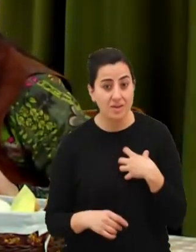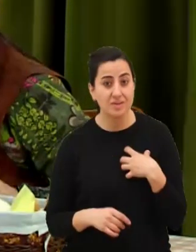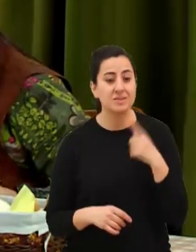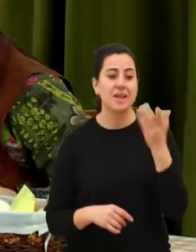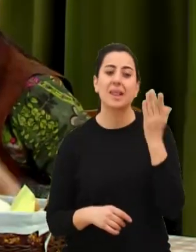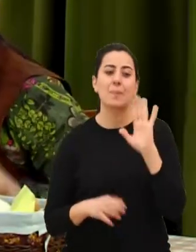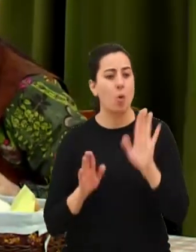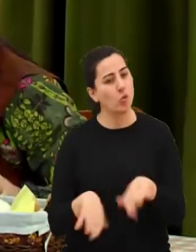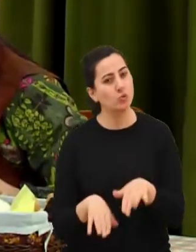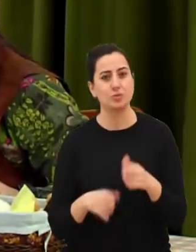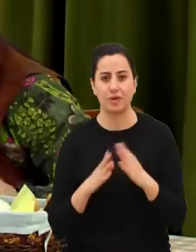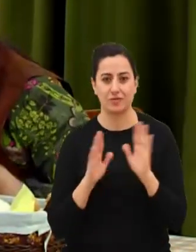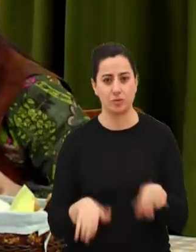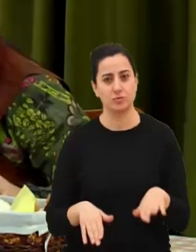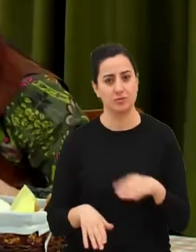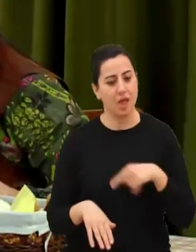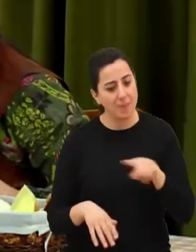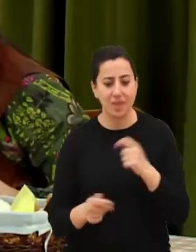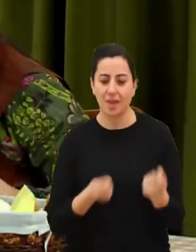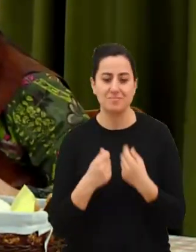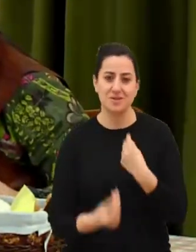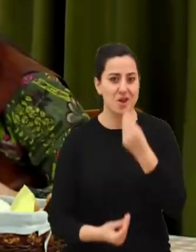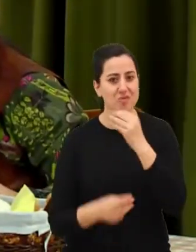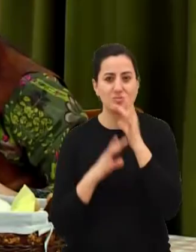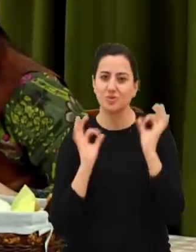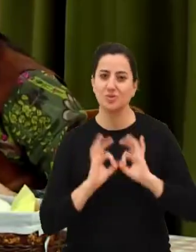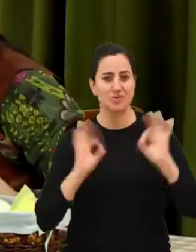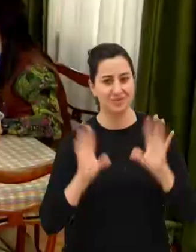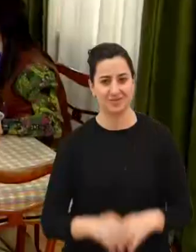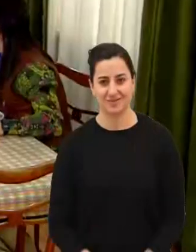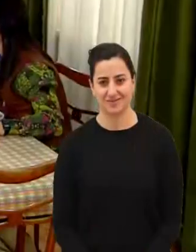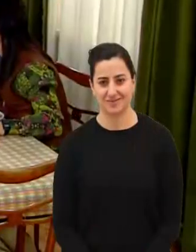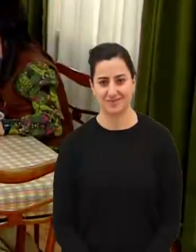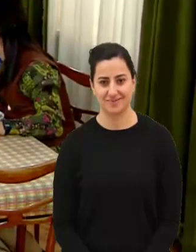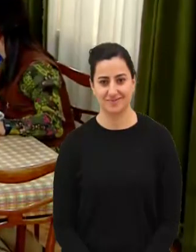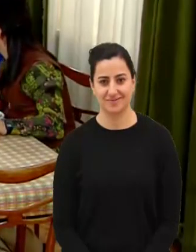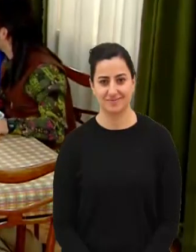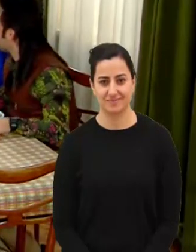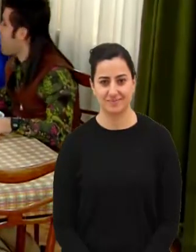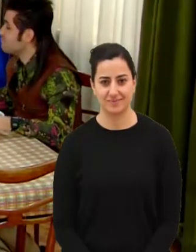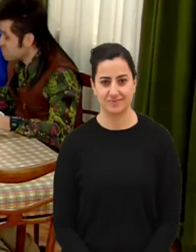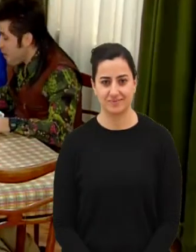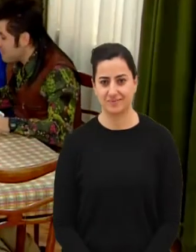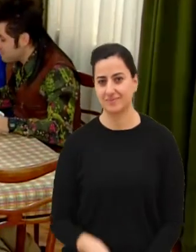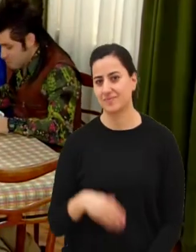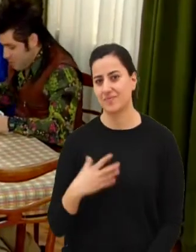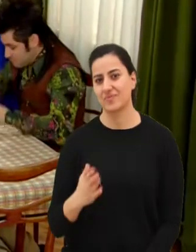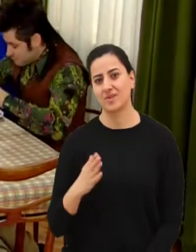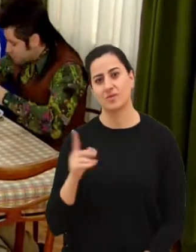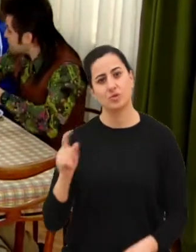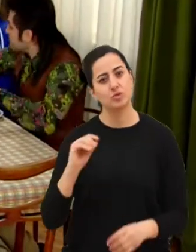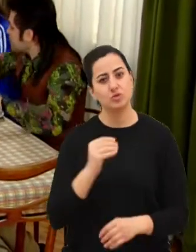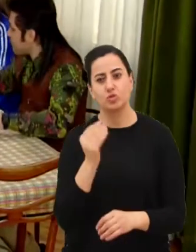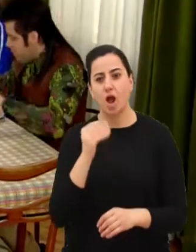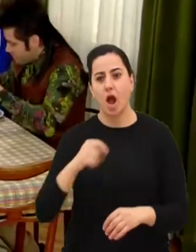hiç gitme ya. Hep burada kal. Hep bunları yap da biz yiyelim ya. Ne güzel olur ha, değil mi? Canı doyuyor. Ya bu çocuğu Almanya'da çok